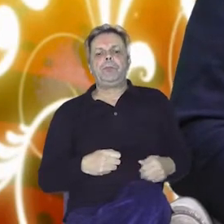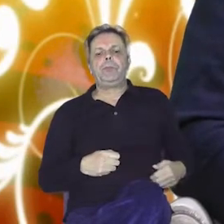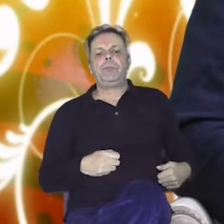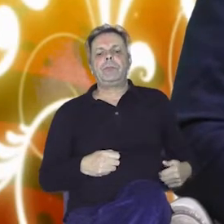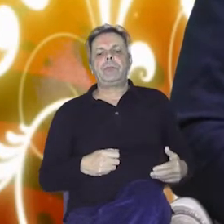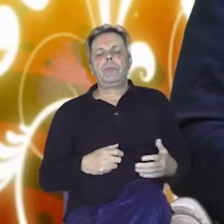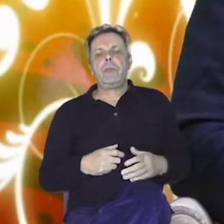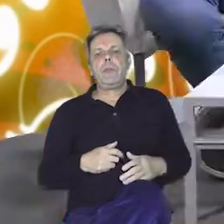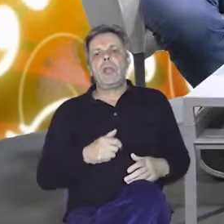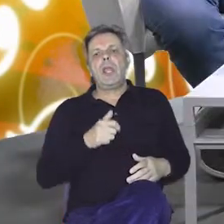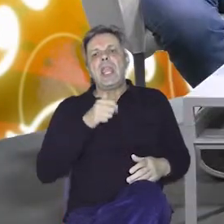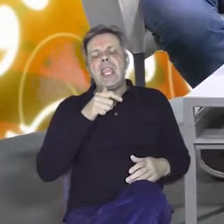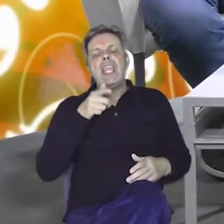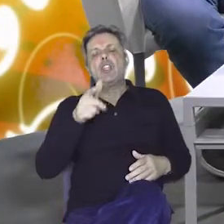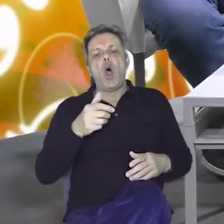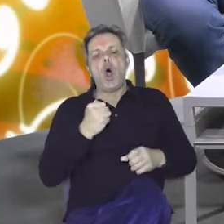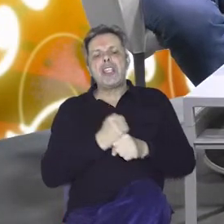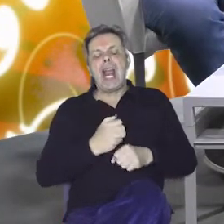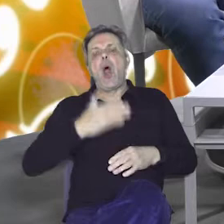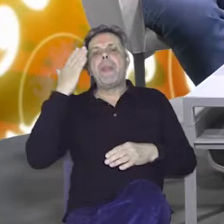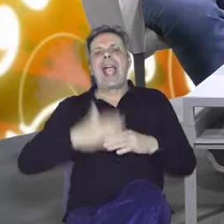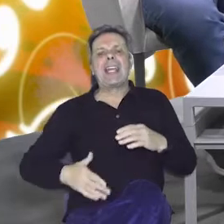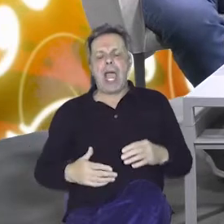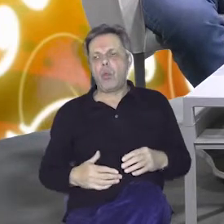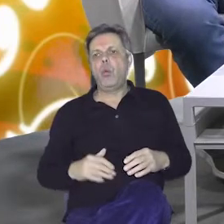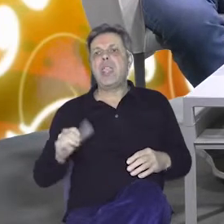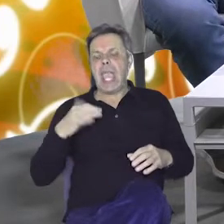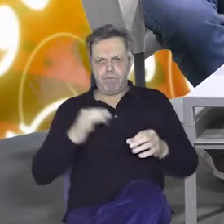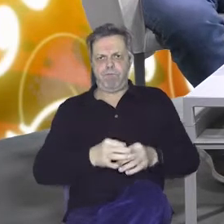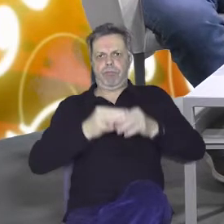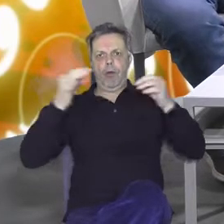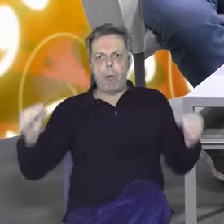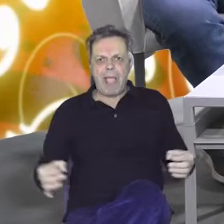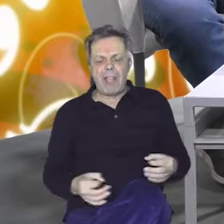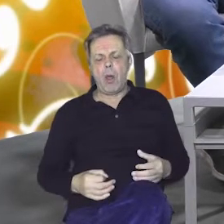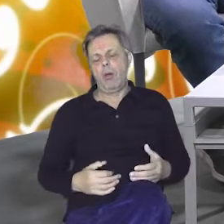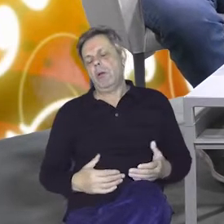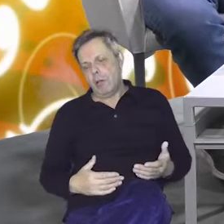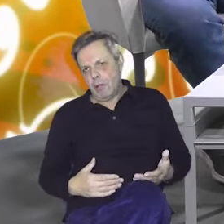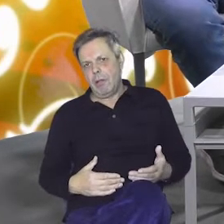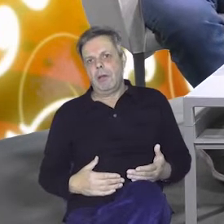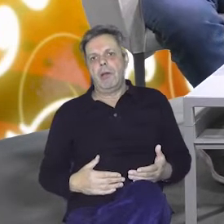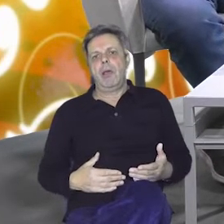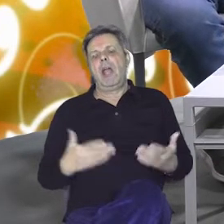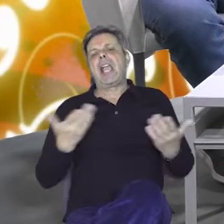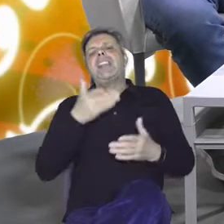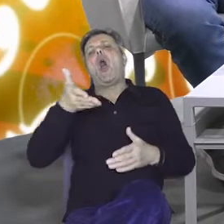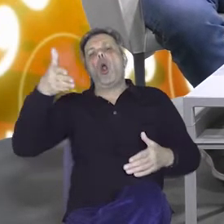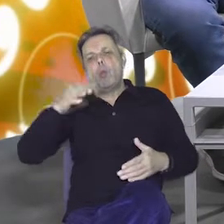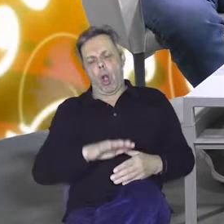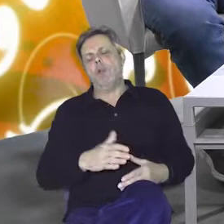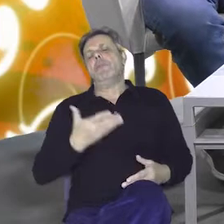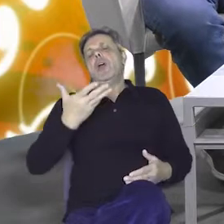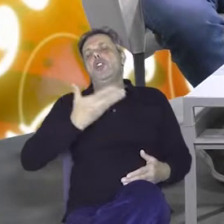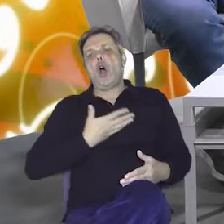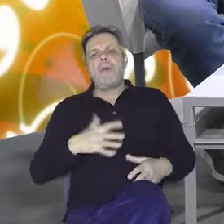i to djelo na kraju biva objavljeno po njegovoj smrti i dobija sve